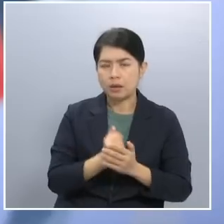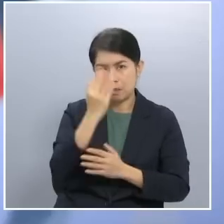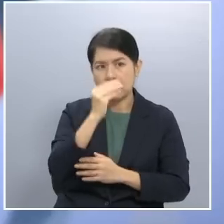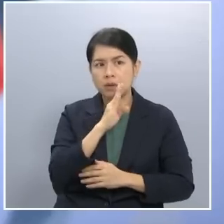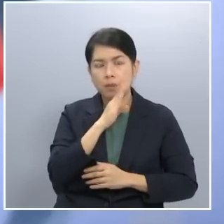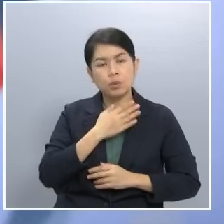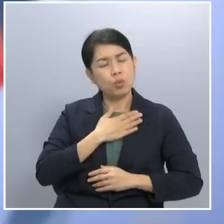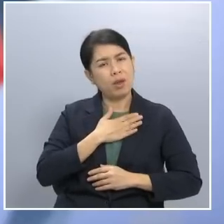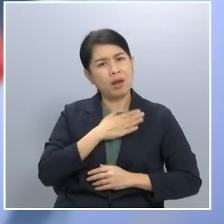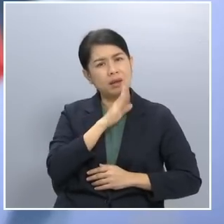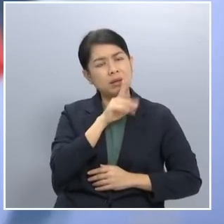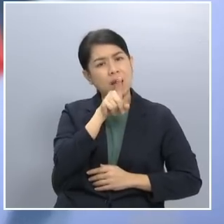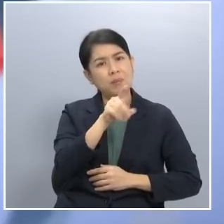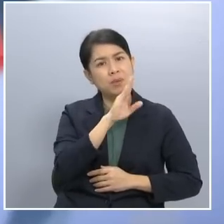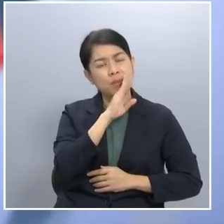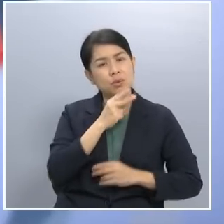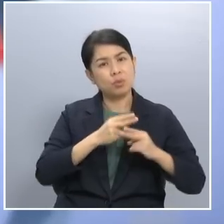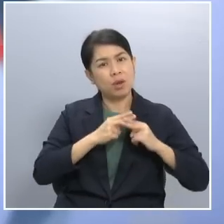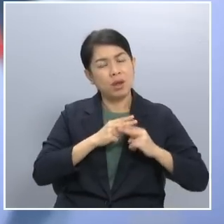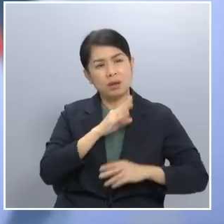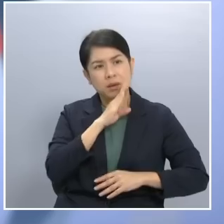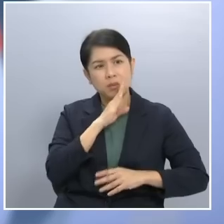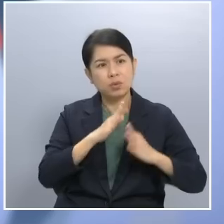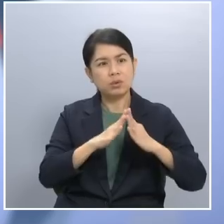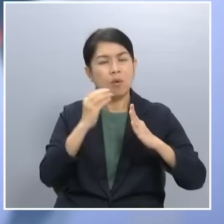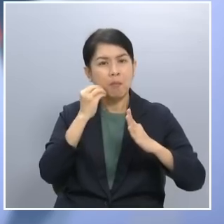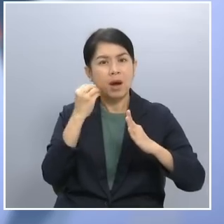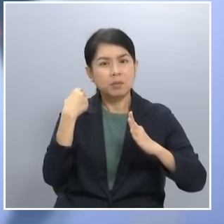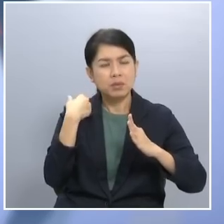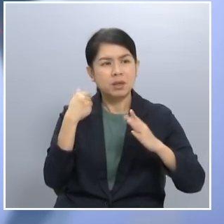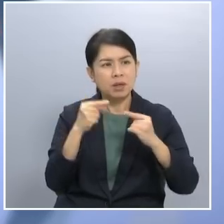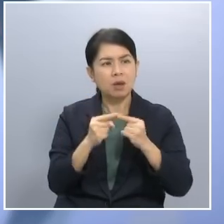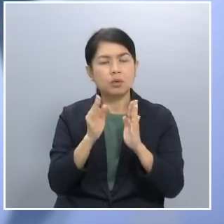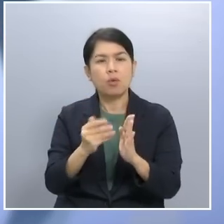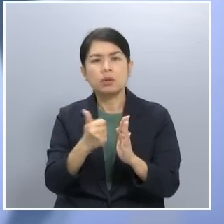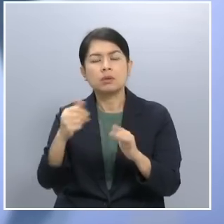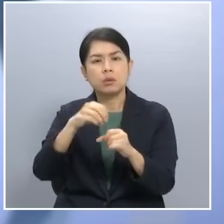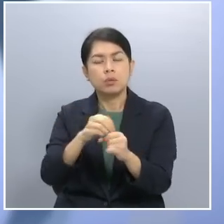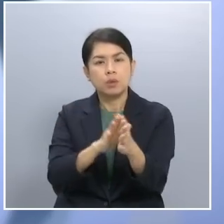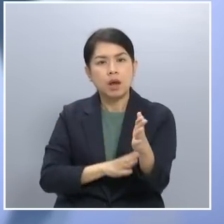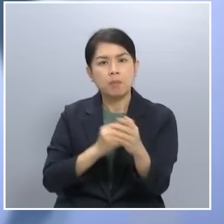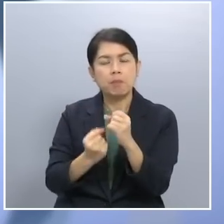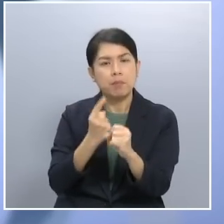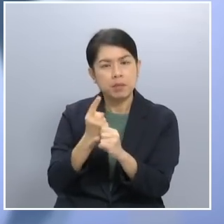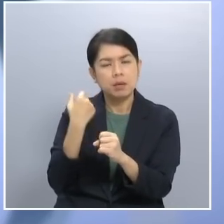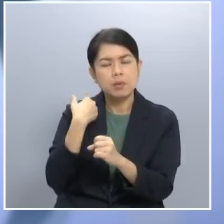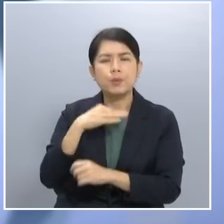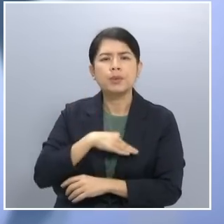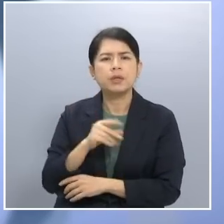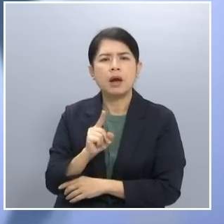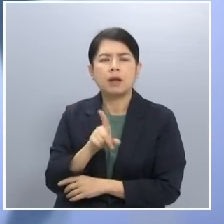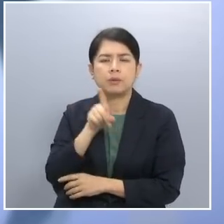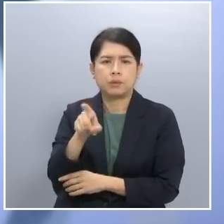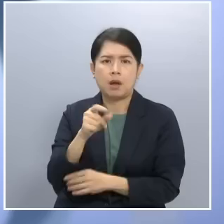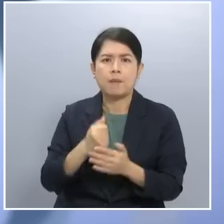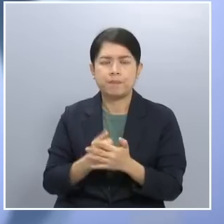องเนี่ยคุณมีบ้านหลังนึงแล้วคนอื่นมาอยู่ในบ้านคุณเป็นปีเนี่ยเขาไม่ออกคุณจะทำยังไงเชิญดีๆก็แล้วเอาหมายศาลไปให้